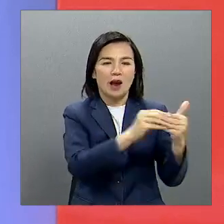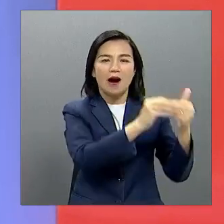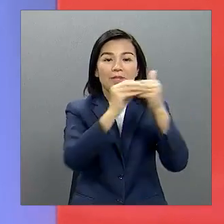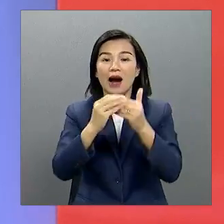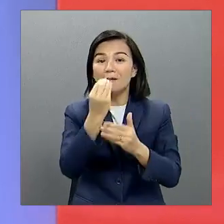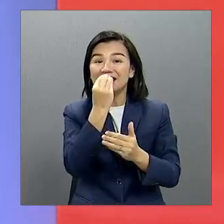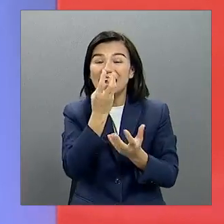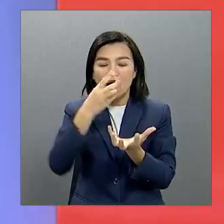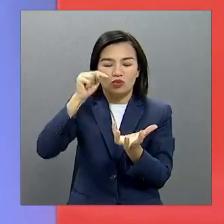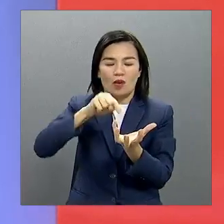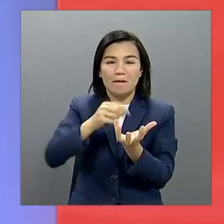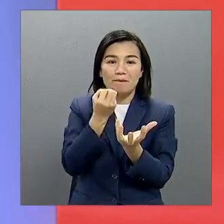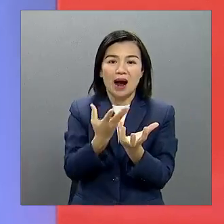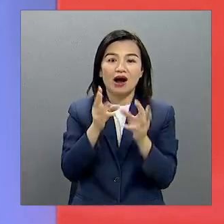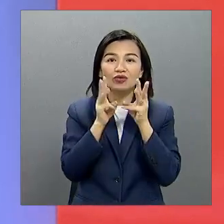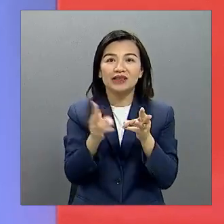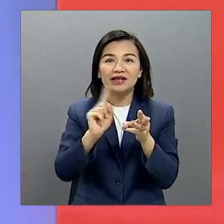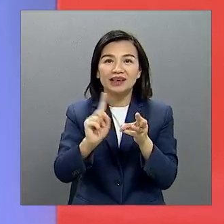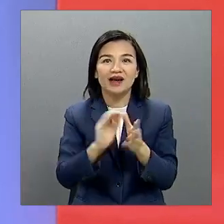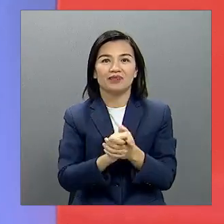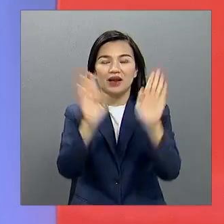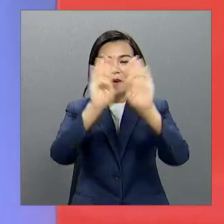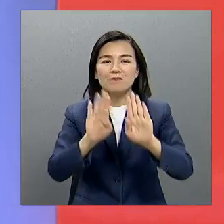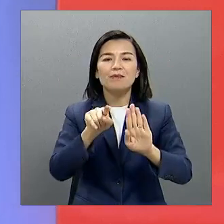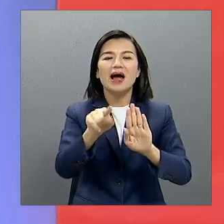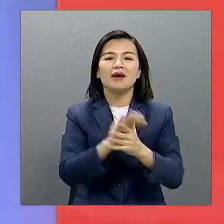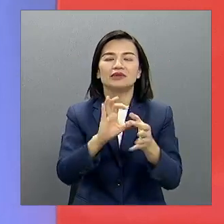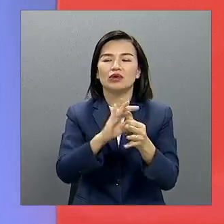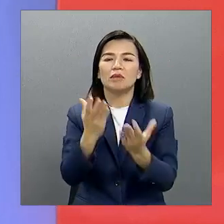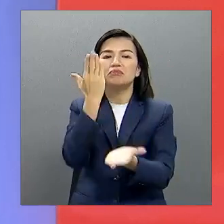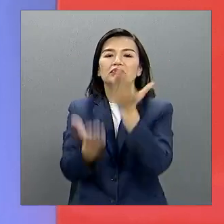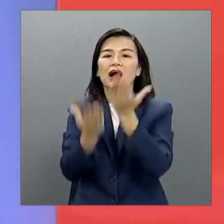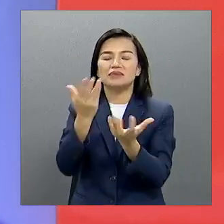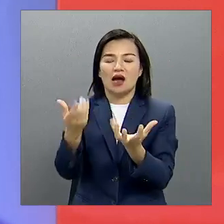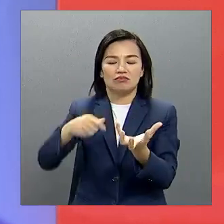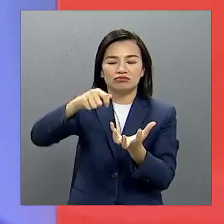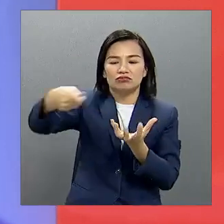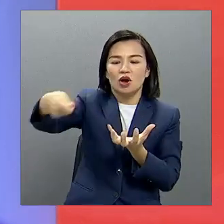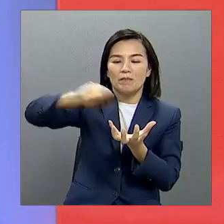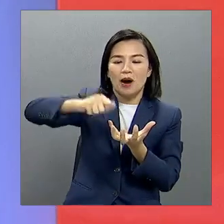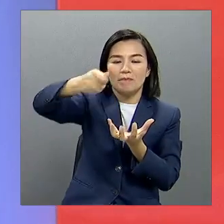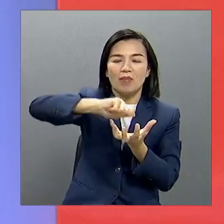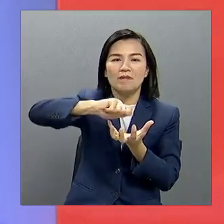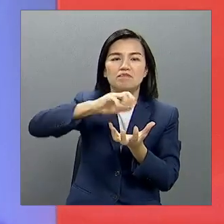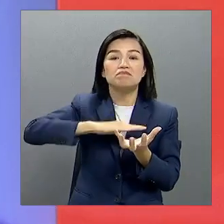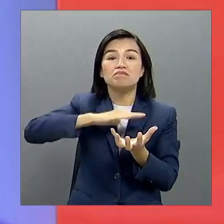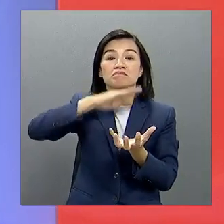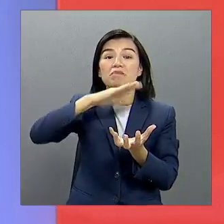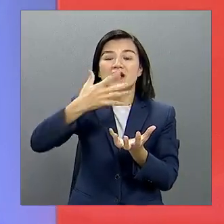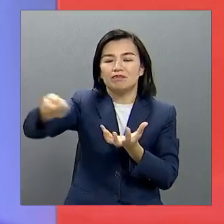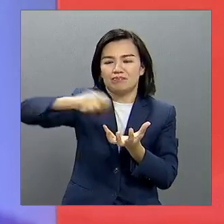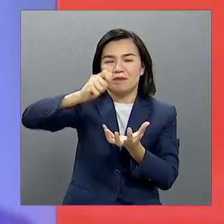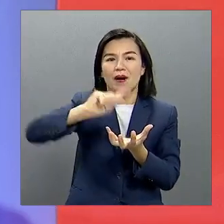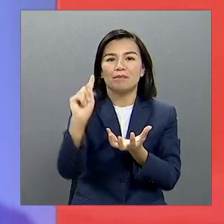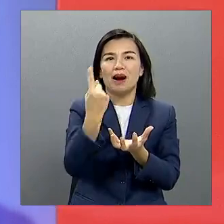ราะกินแบบบุฟเฟ ่ ที่สำคัญคือเป็นบุฟเฟ่ถาดหลุมในราคา49บาทครับคุณผู้ชมครับพกตังมาแล้ว